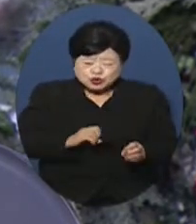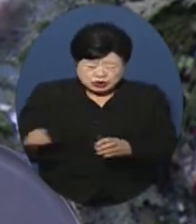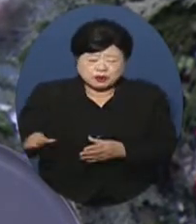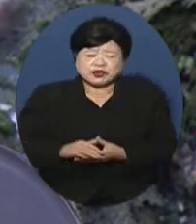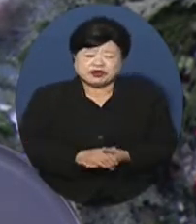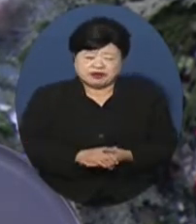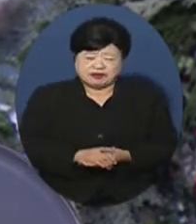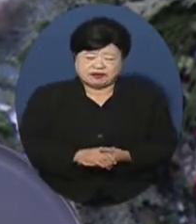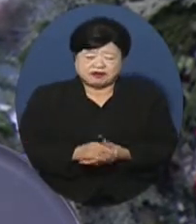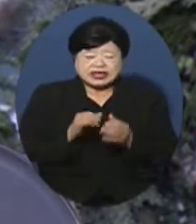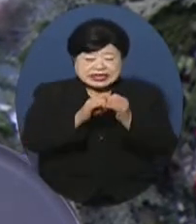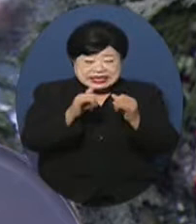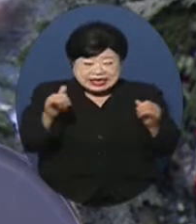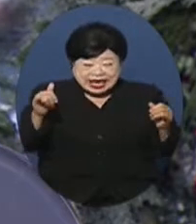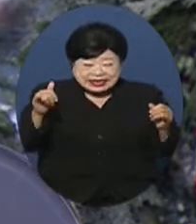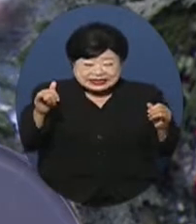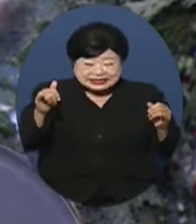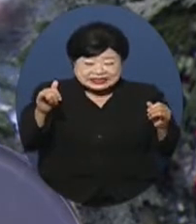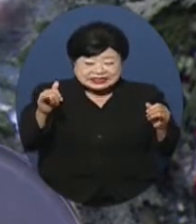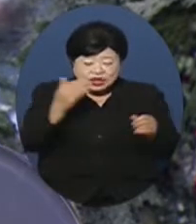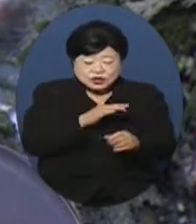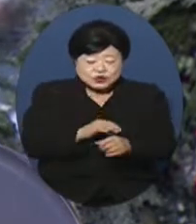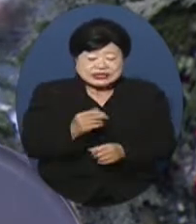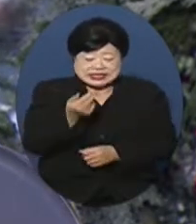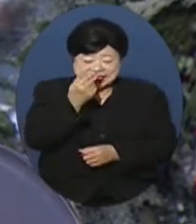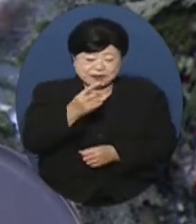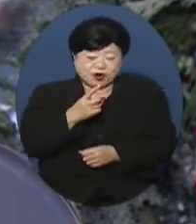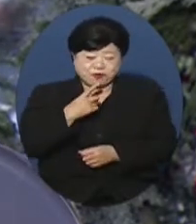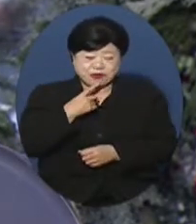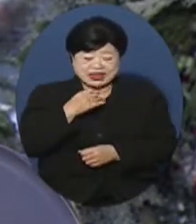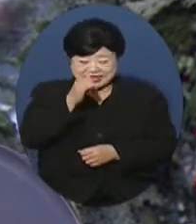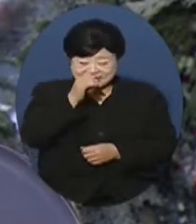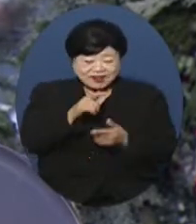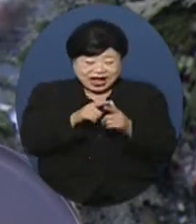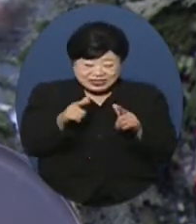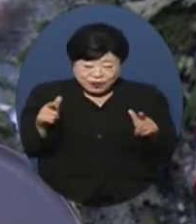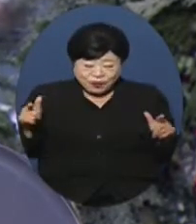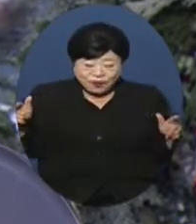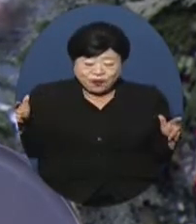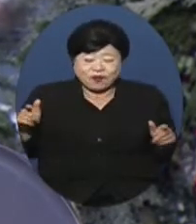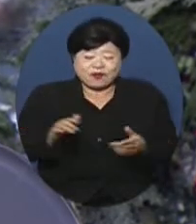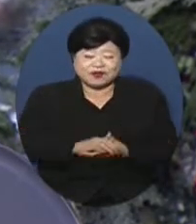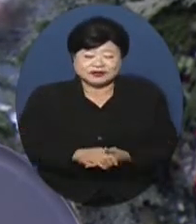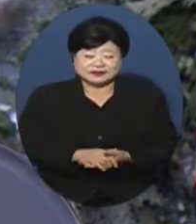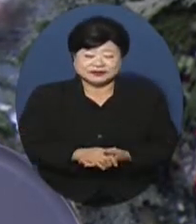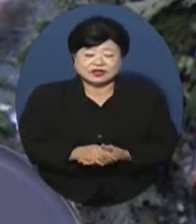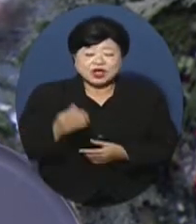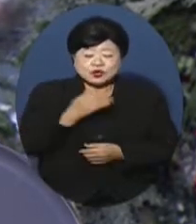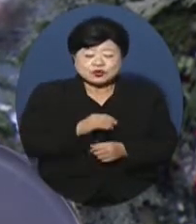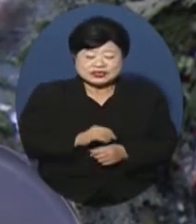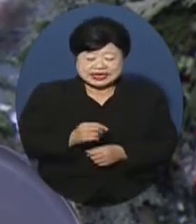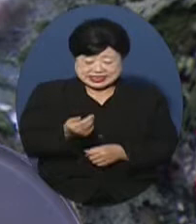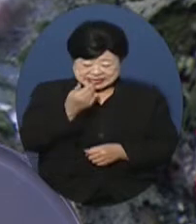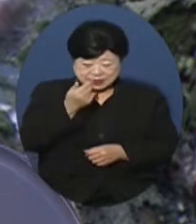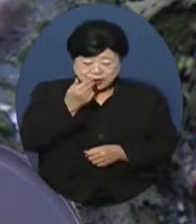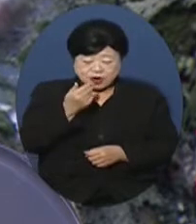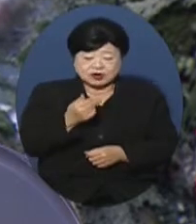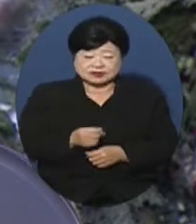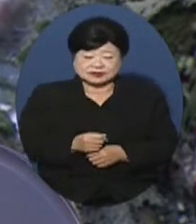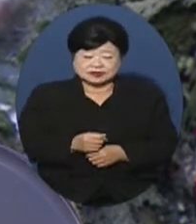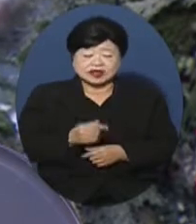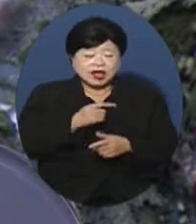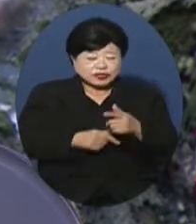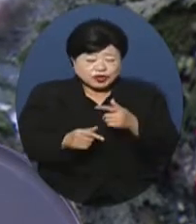그런데 인간에게는 육신의 생명 만 있는 것이 아닙니다 6:00 색만 끝나면